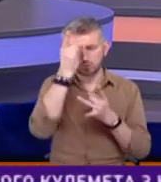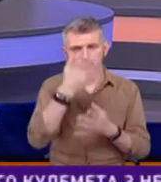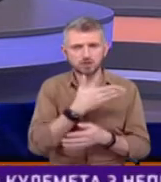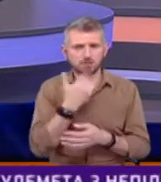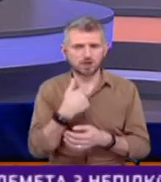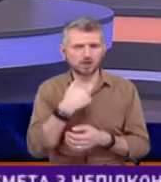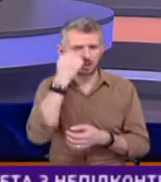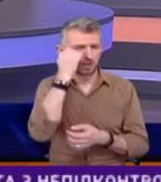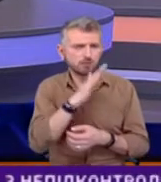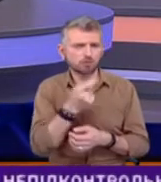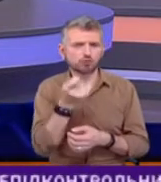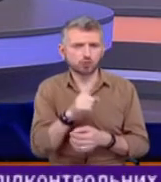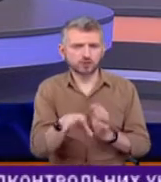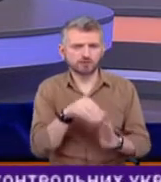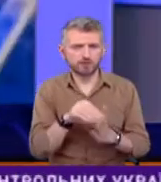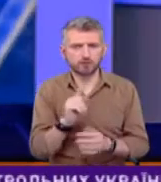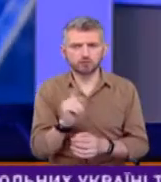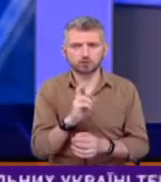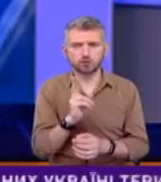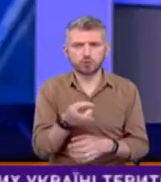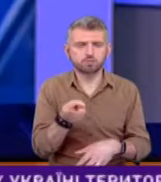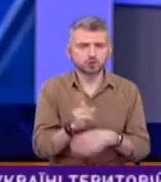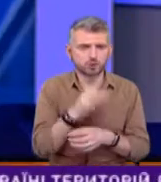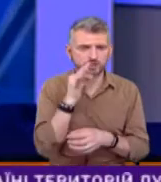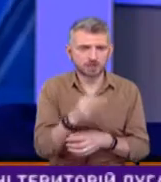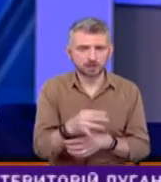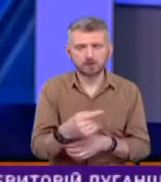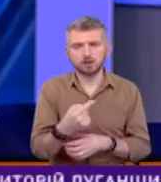немає. Я не пам'ятаю жодних виборів, щоб от хто прийшов і сказав.